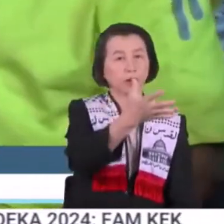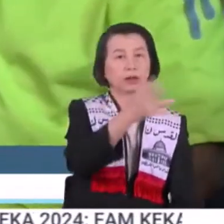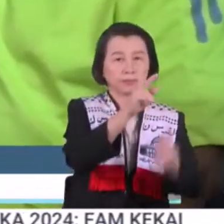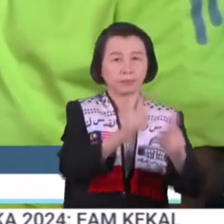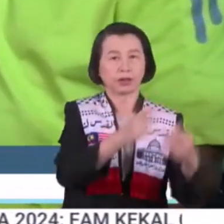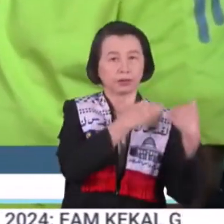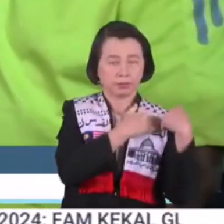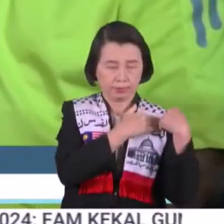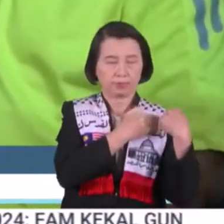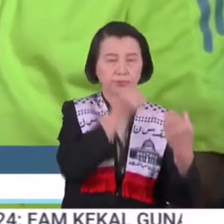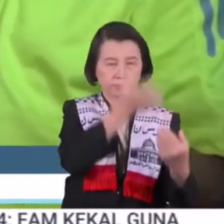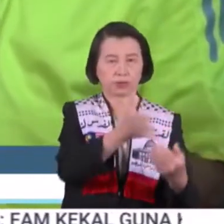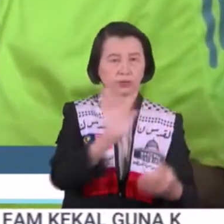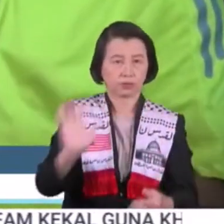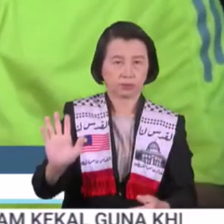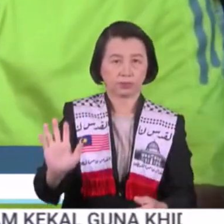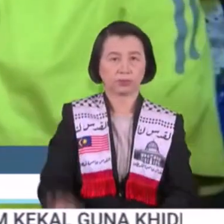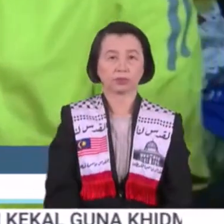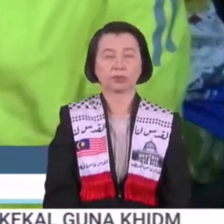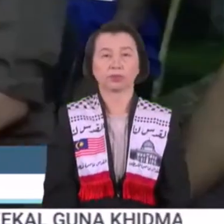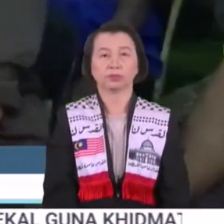terlibat.